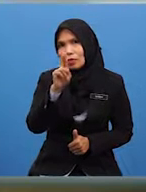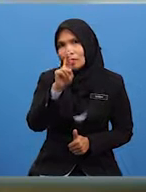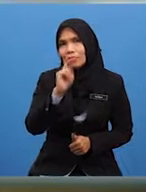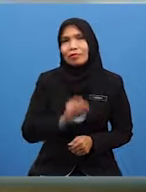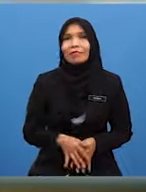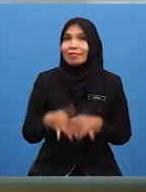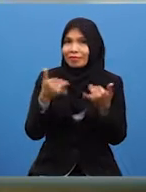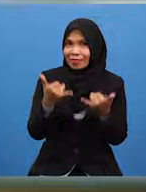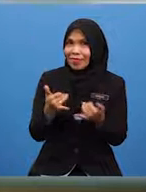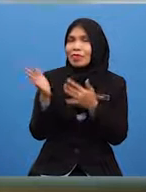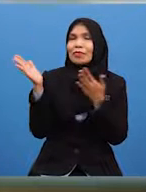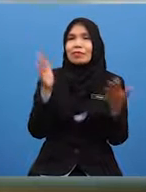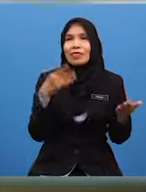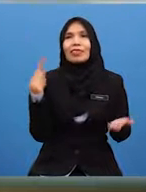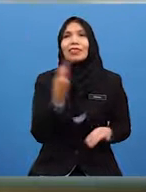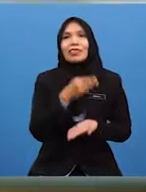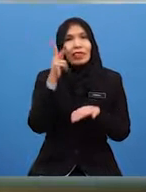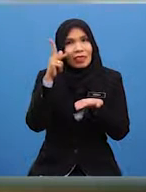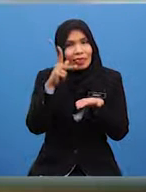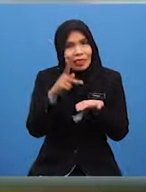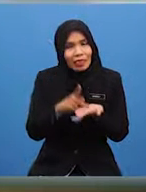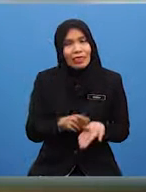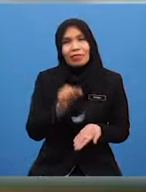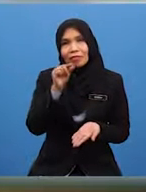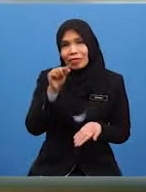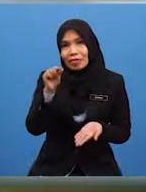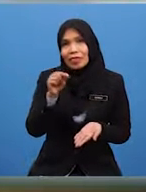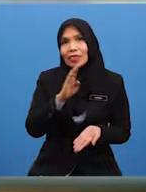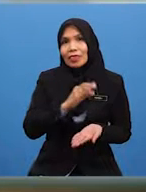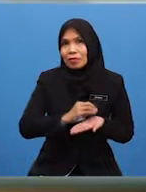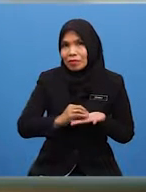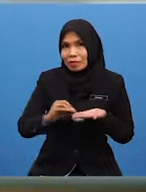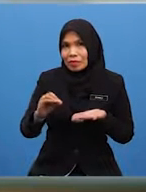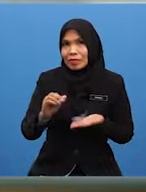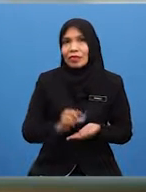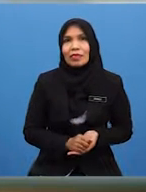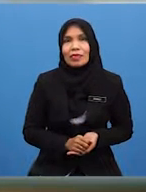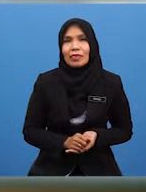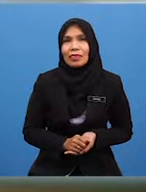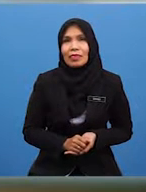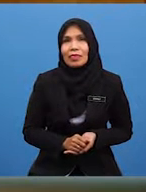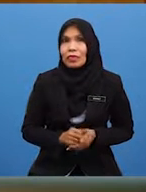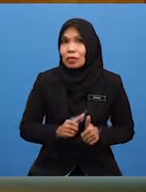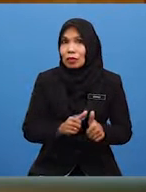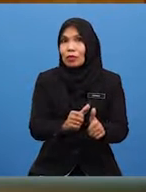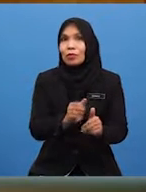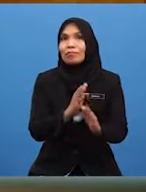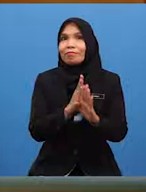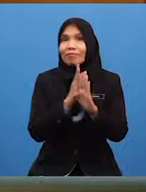Sekarang, mari kita kenal titik-titik Braille mengikut baris.